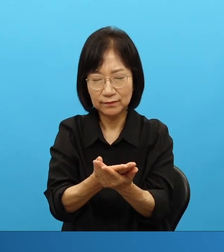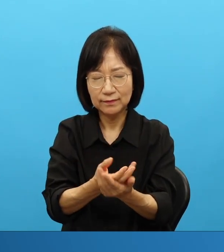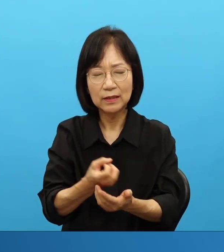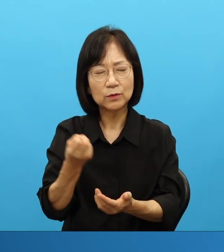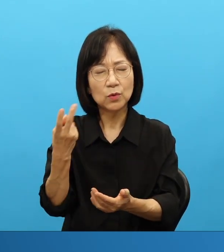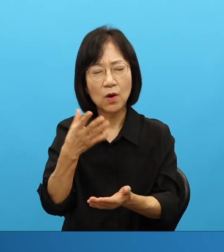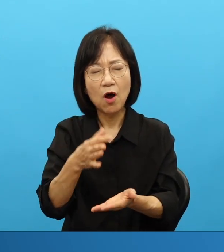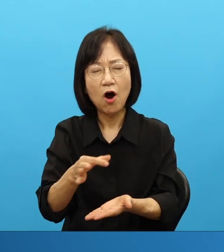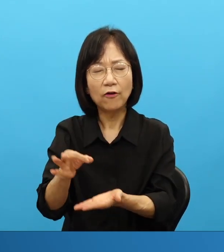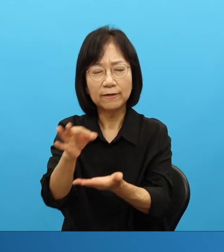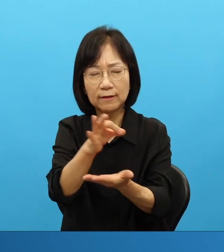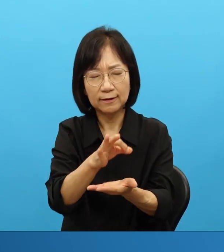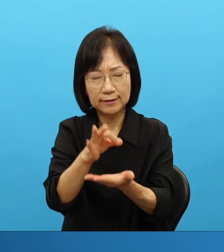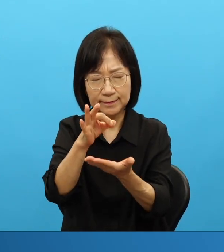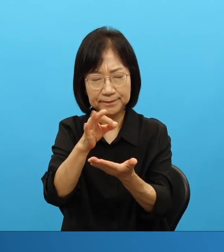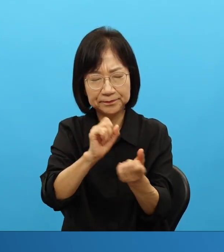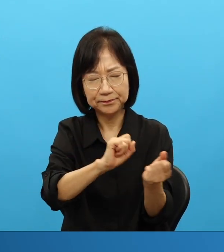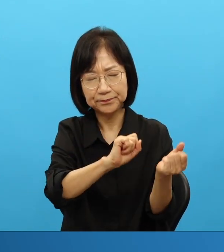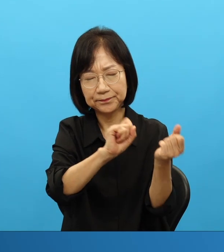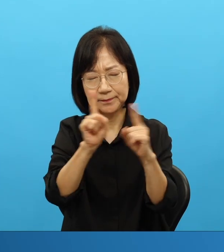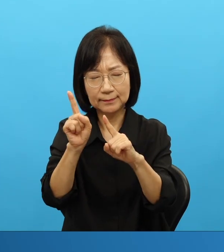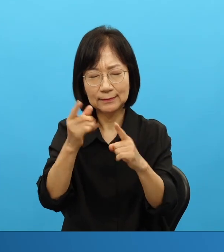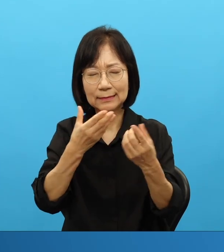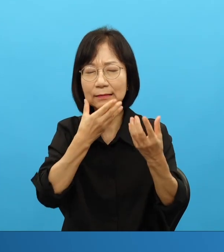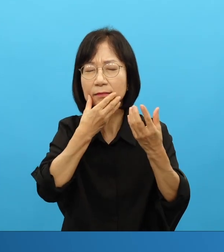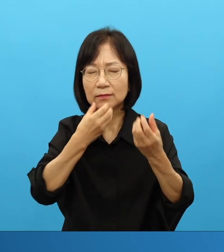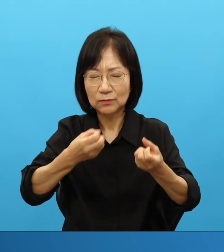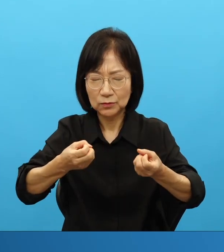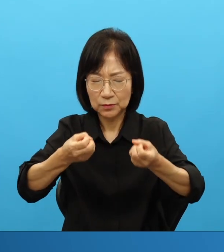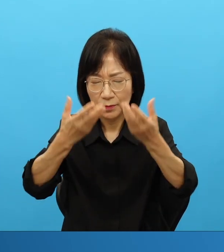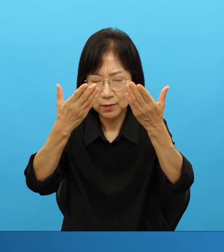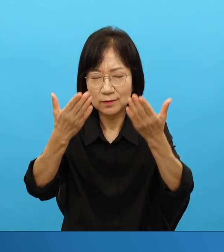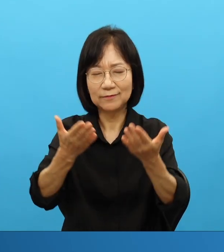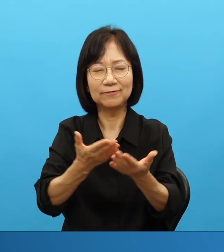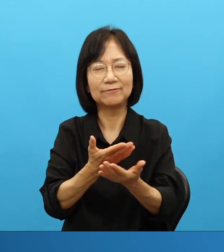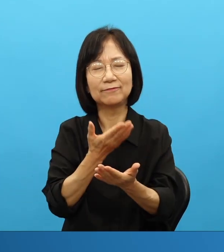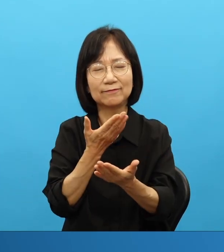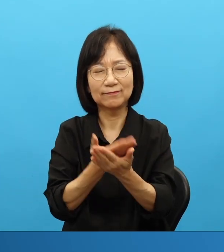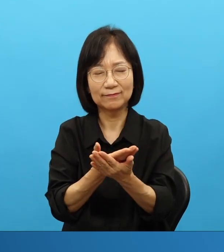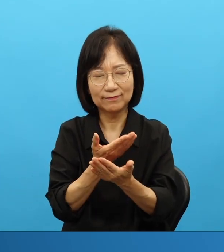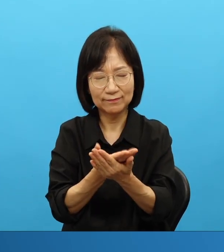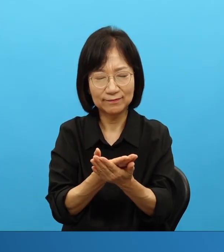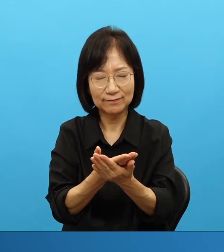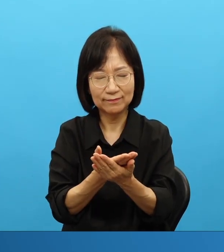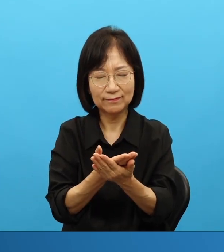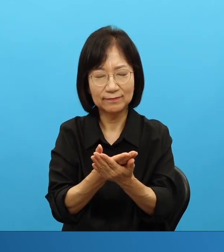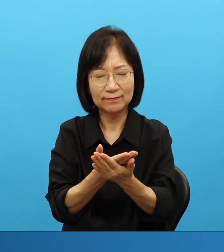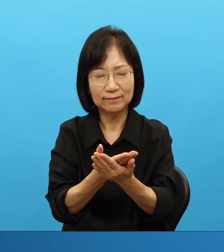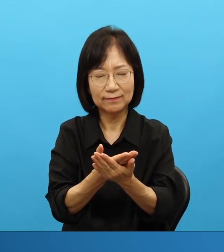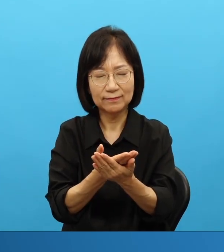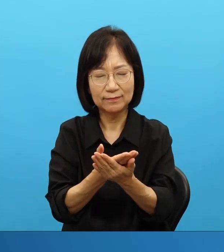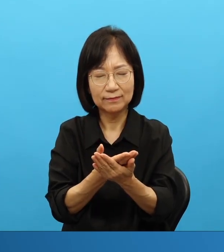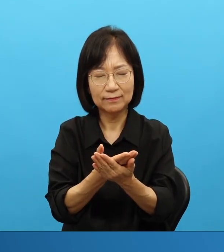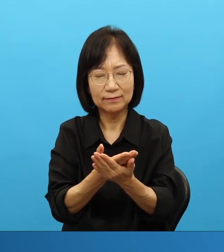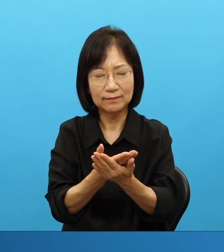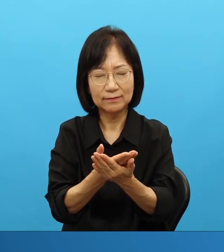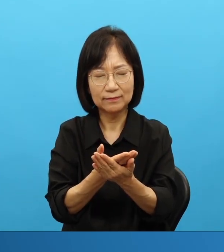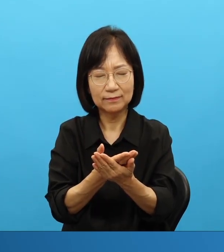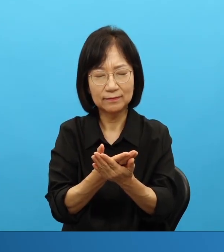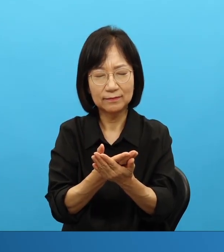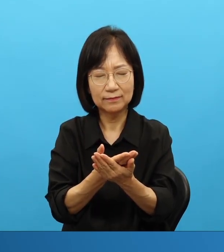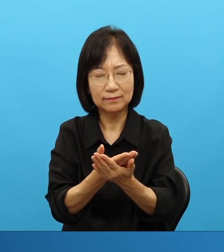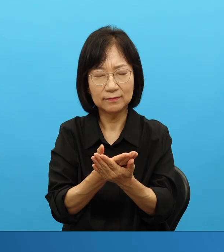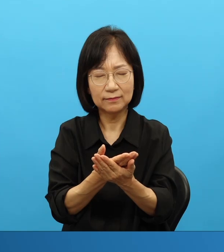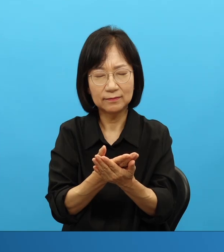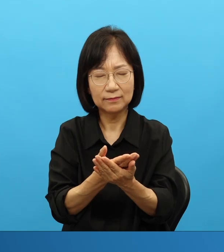헌금 회복하는 축복을 누리게 해 주옵소서. as well as the blessing to restore our offering. 반드시